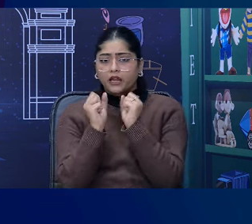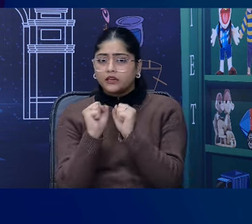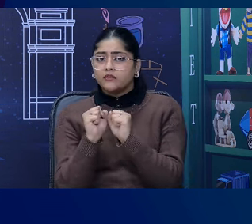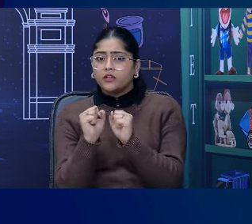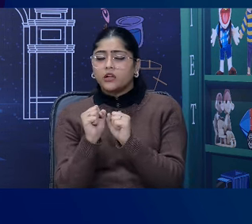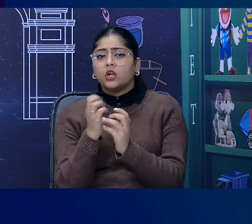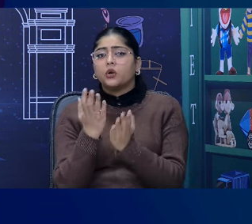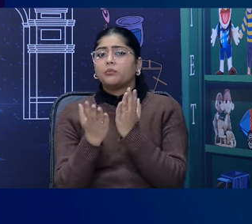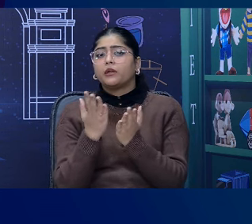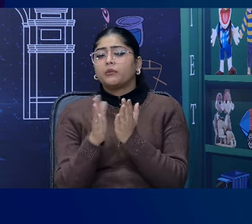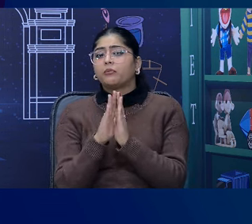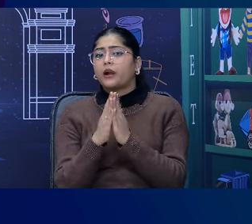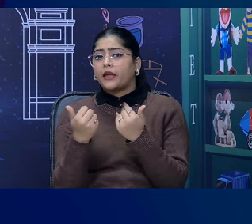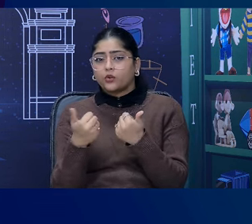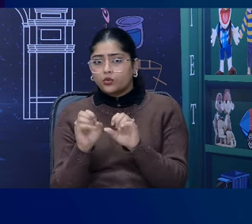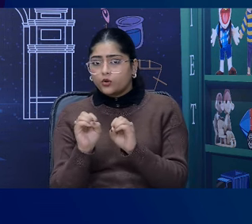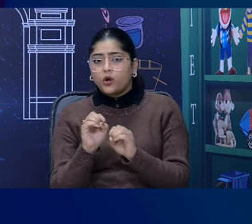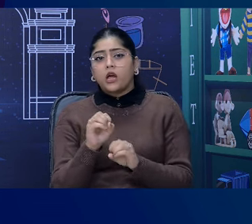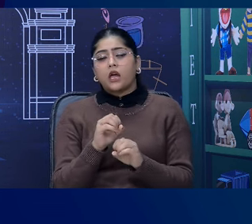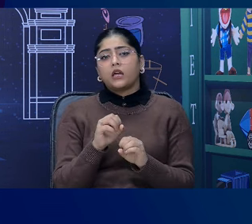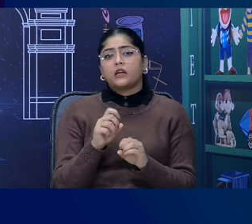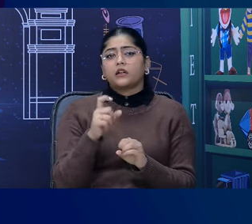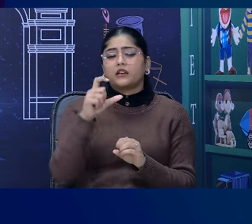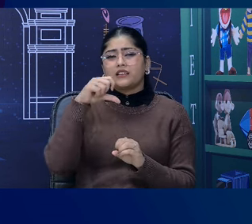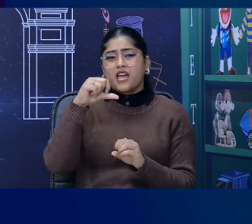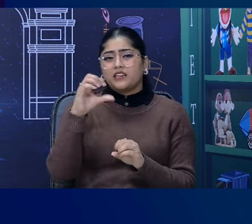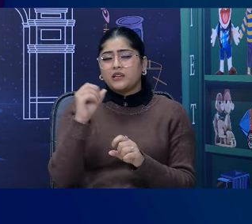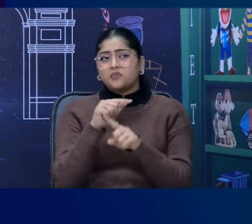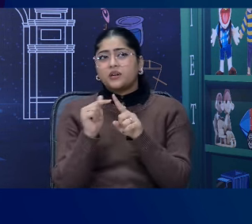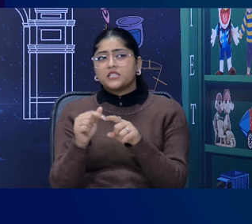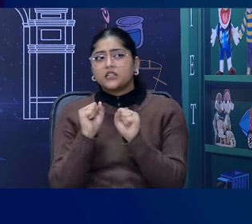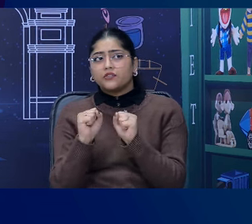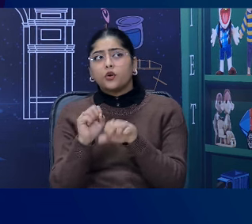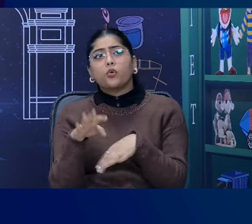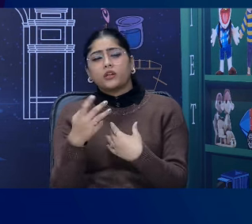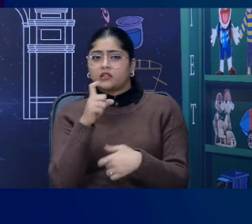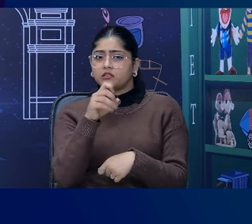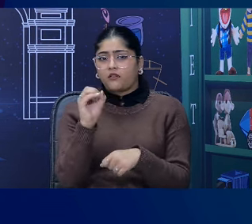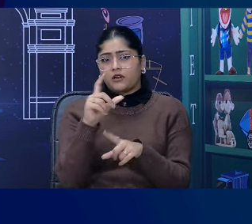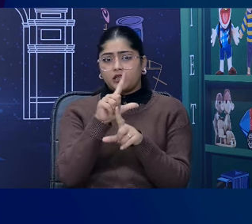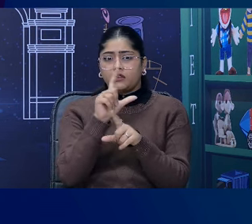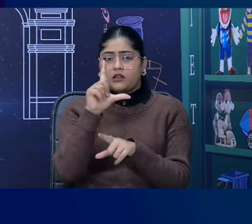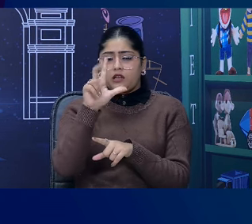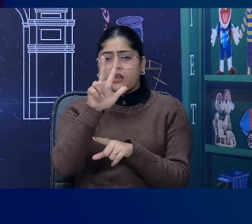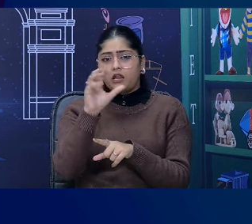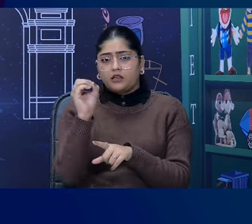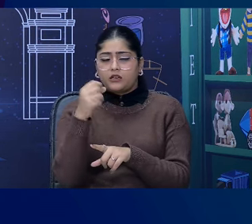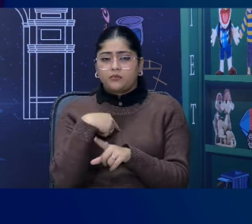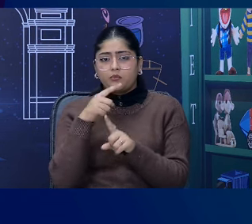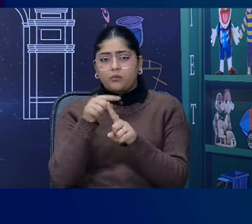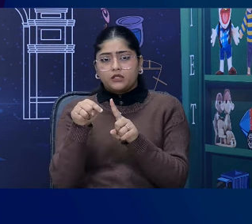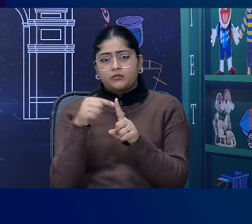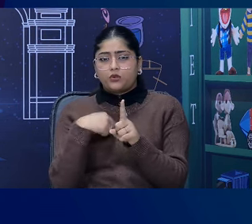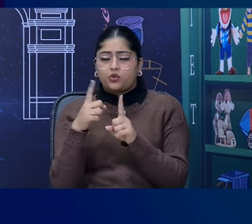करके सोच के चले कि अच्छा 90 नहीं तो 70 80 तो मैं ले ही लूंगा अची वेबल गोल्स है तीसरा एक्सरसाइज